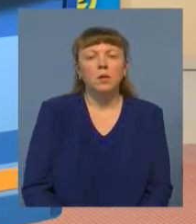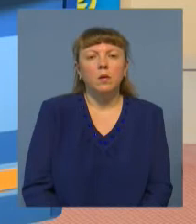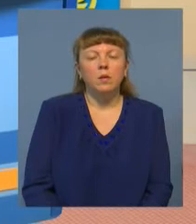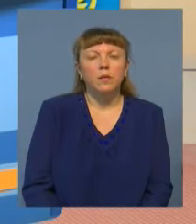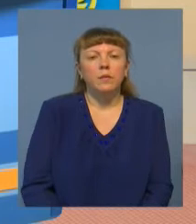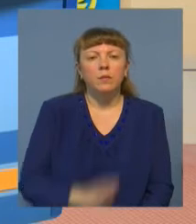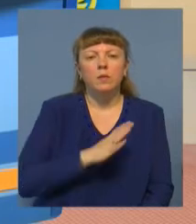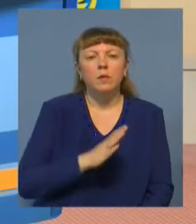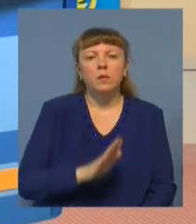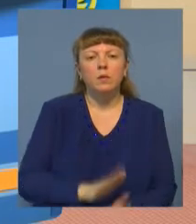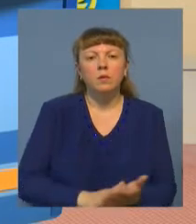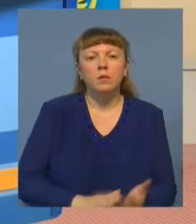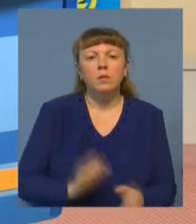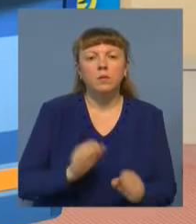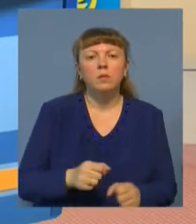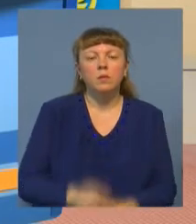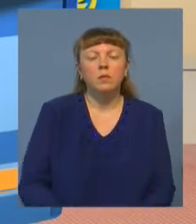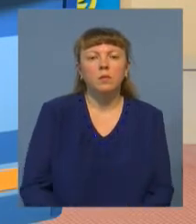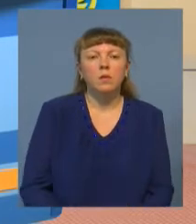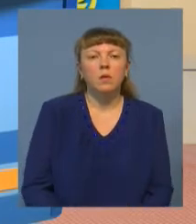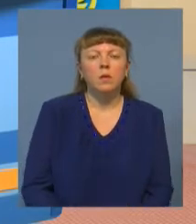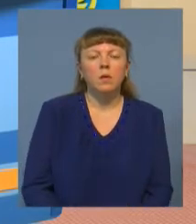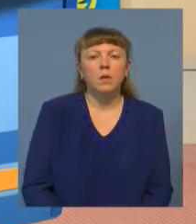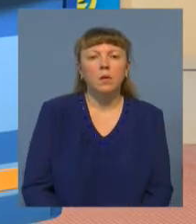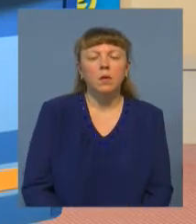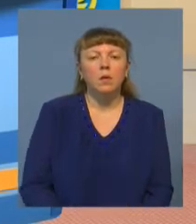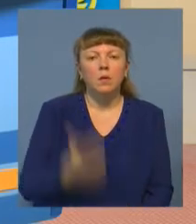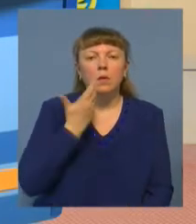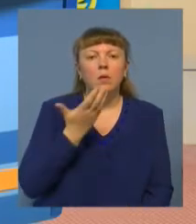такие заявления, на примере можно привести. Когда, тоже опять, наверное,